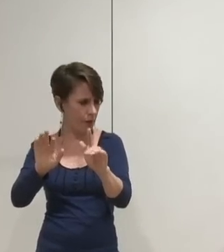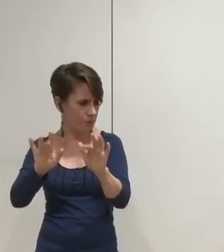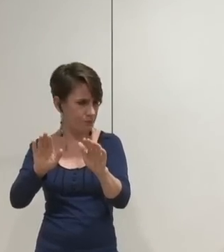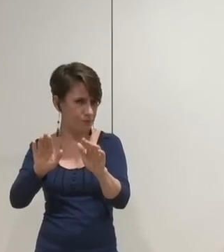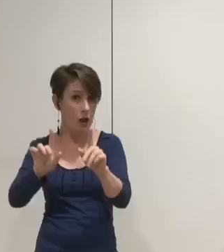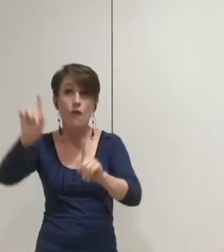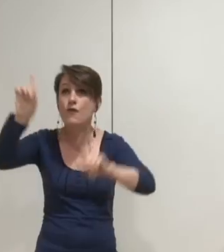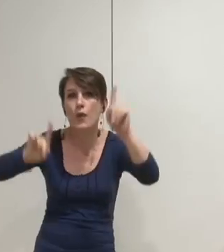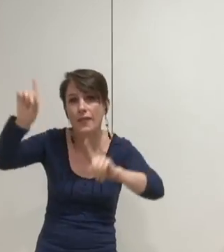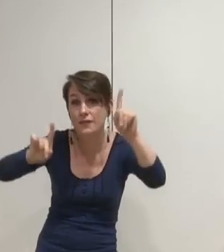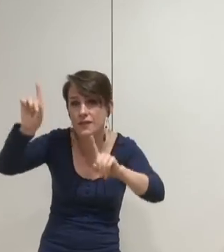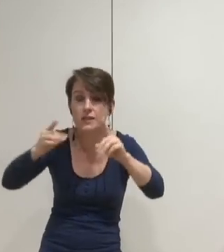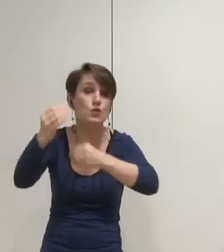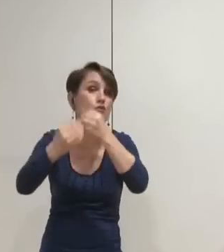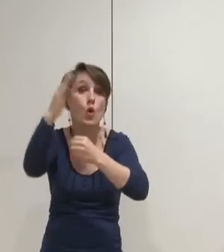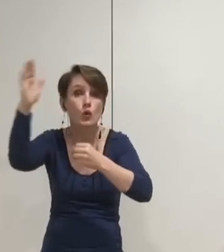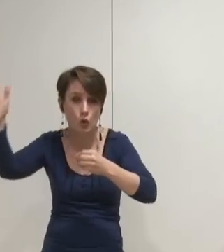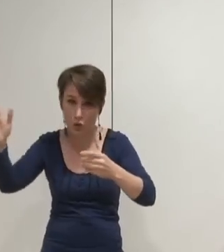feu d'artifice et